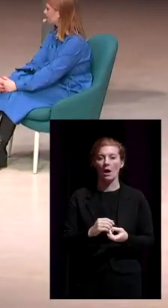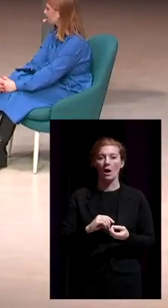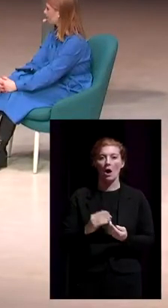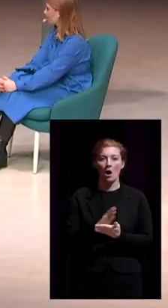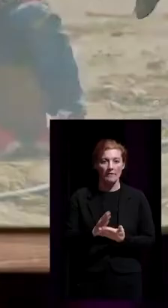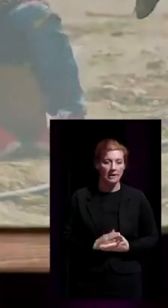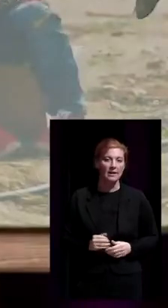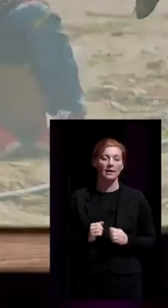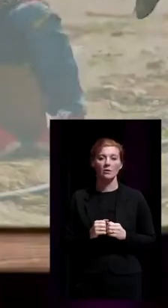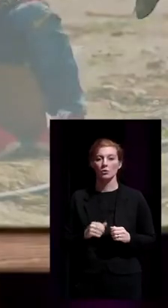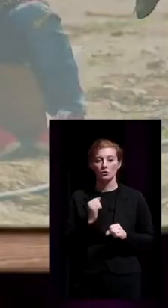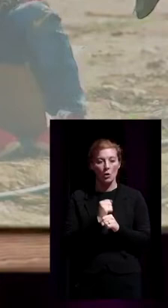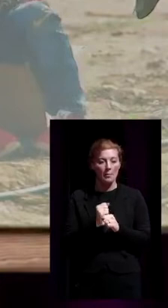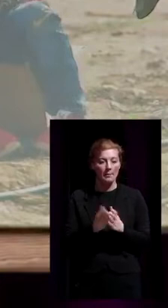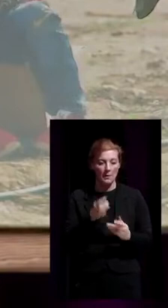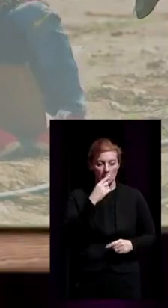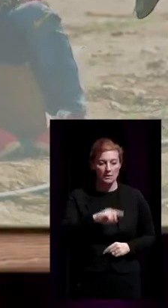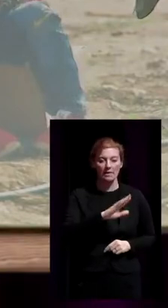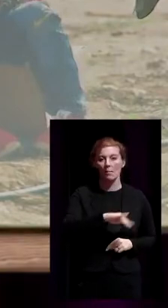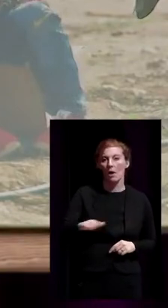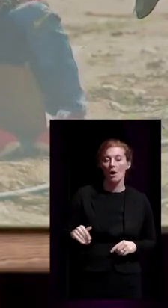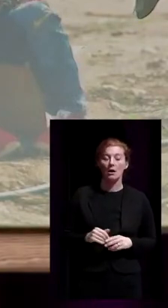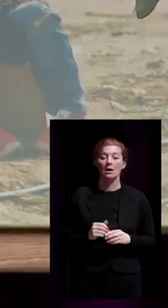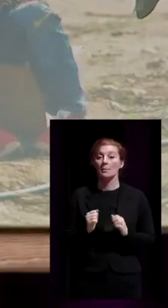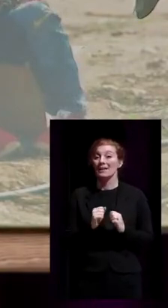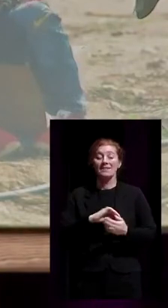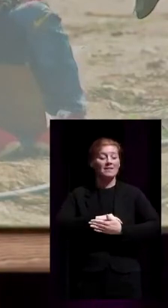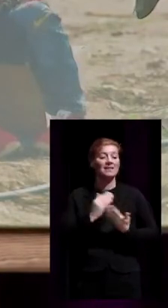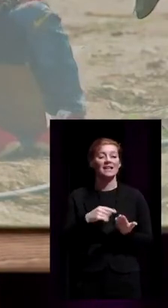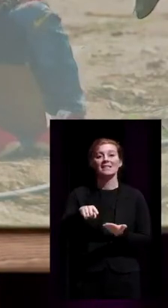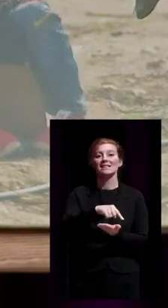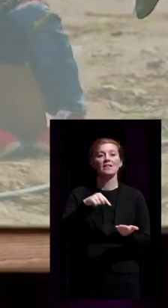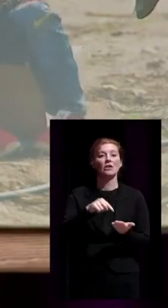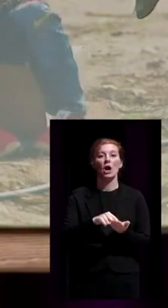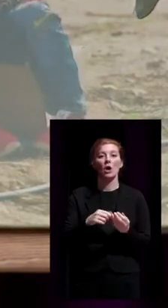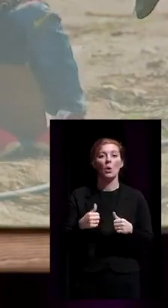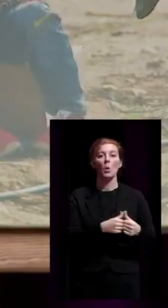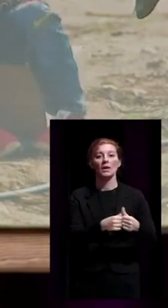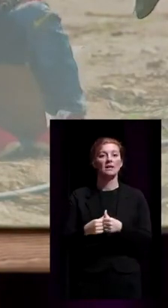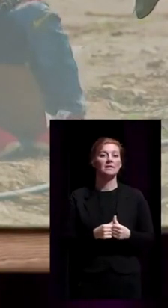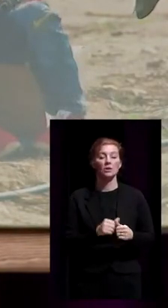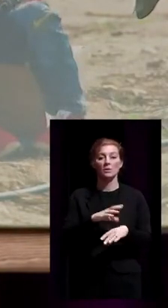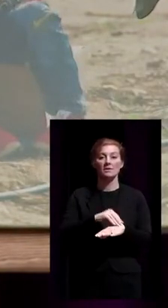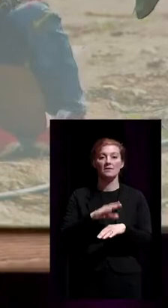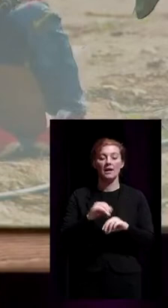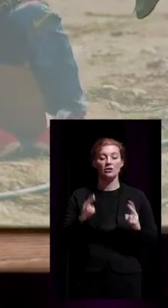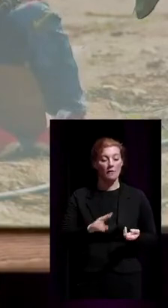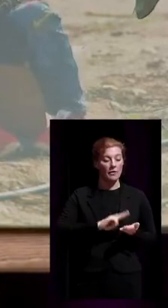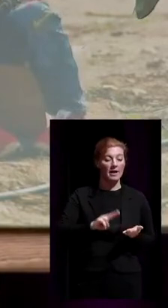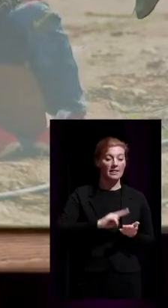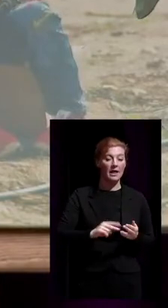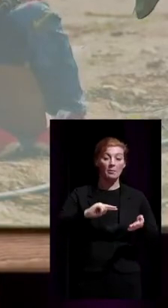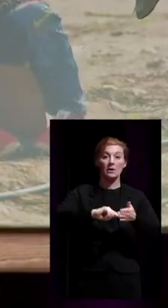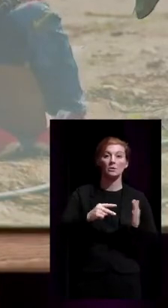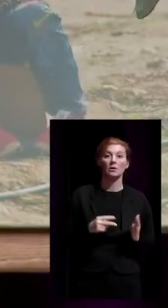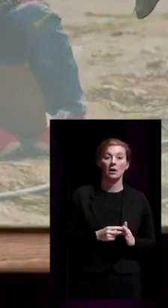med mera. Men det finns ingen central institution i Sverige som förvaltar dessa metoder, vilket gör att de